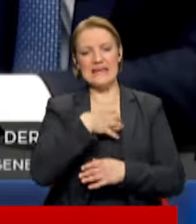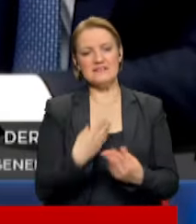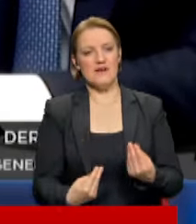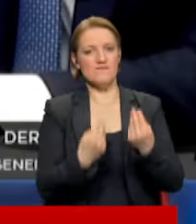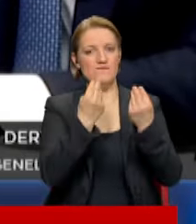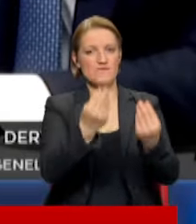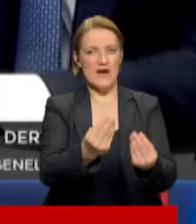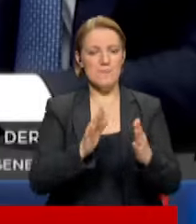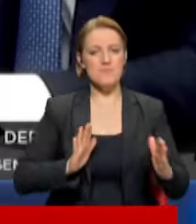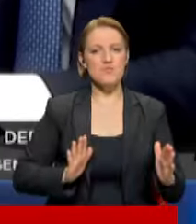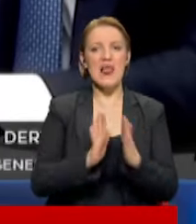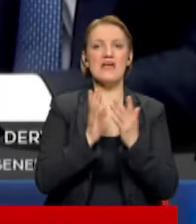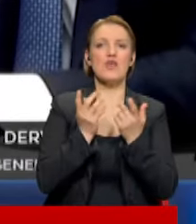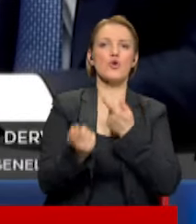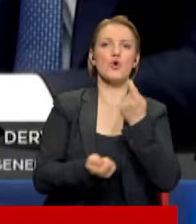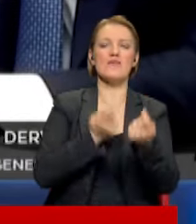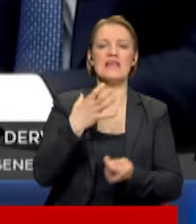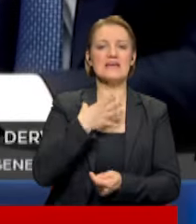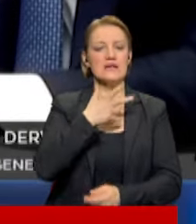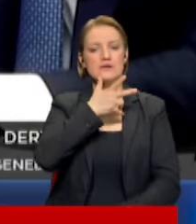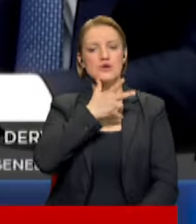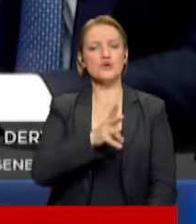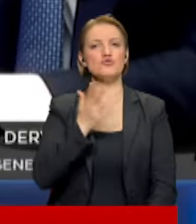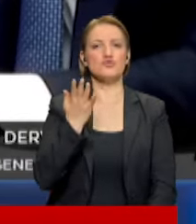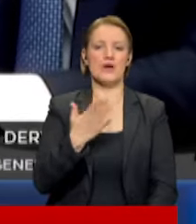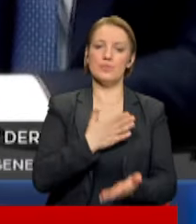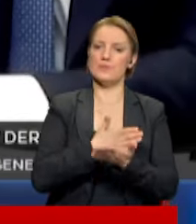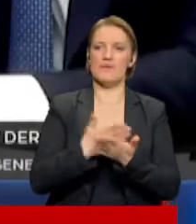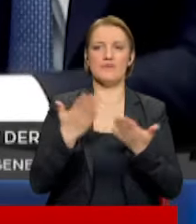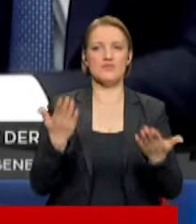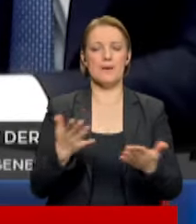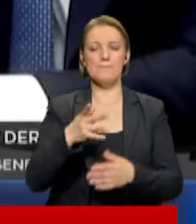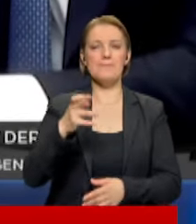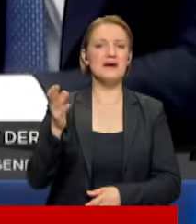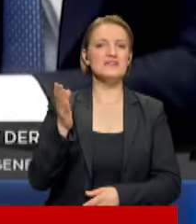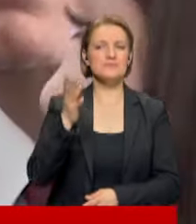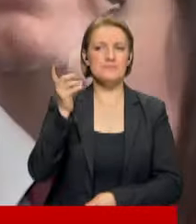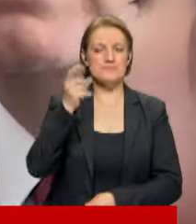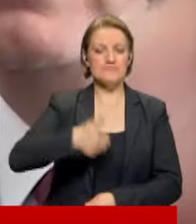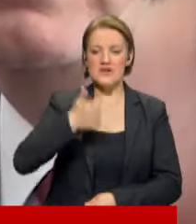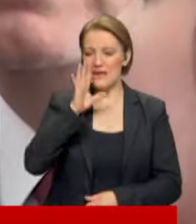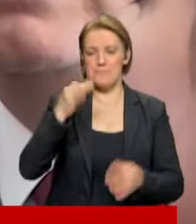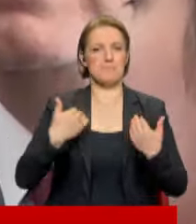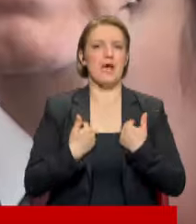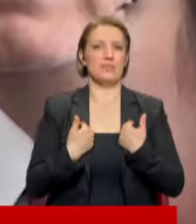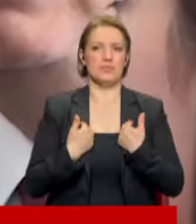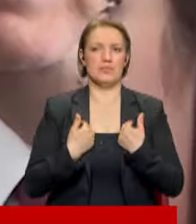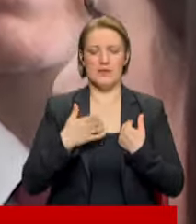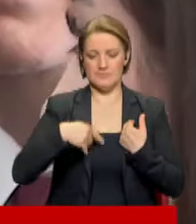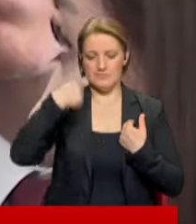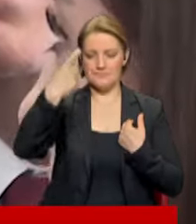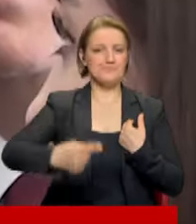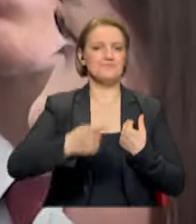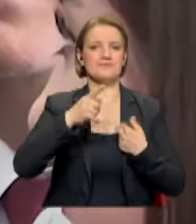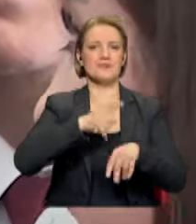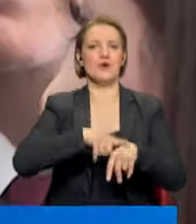vermiş olduğu muhalefet görevini kendisine yakışan bir biçimde sürdürecektir partinin başında ben varım Gelecek hafta 11 Haziran